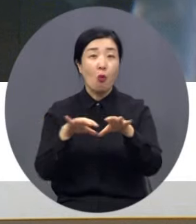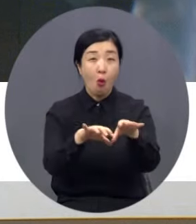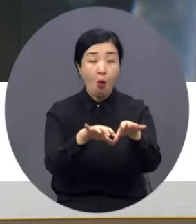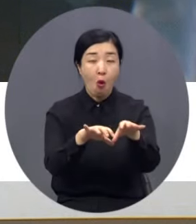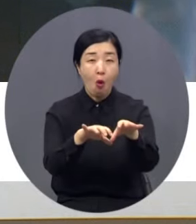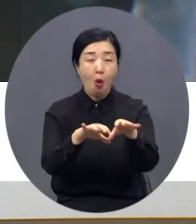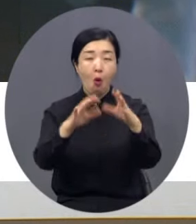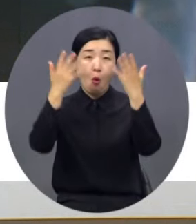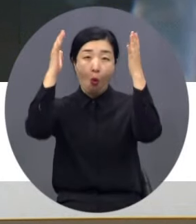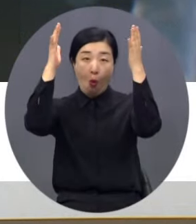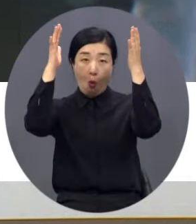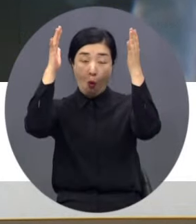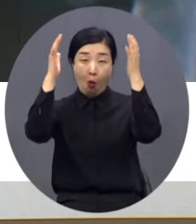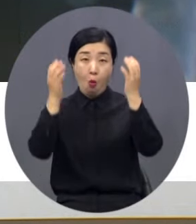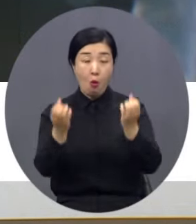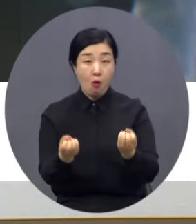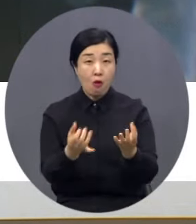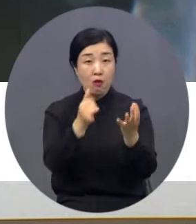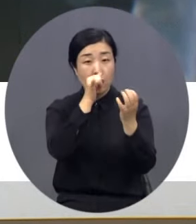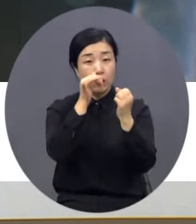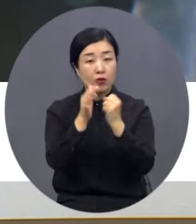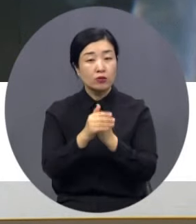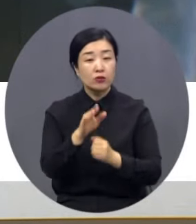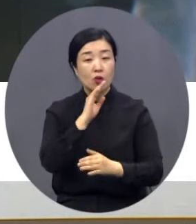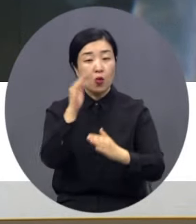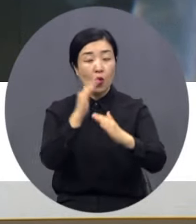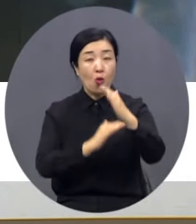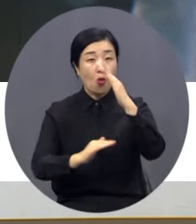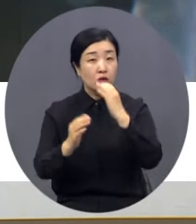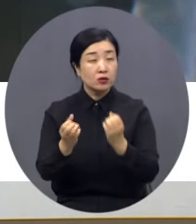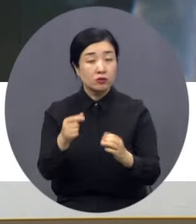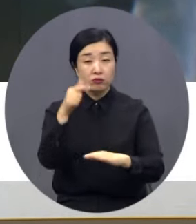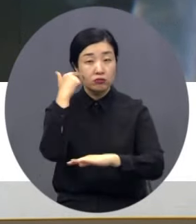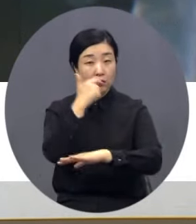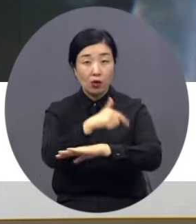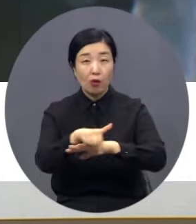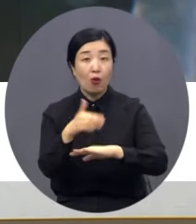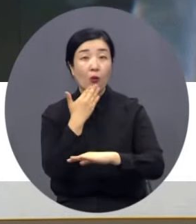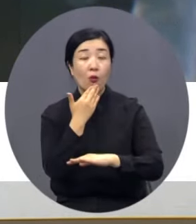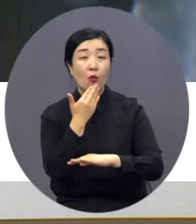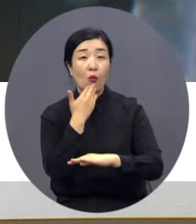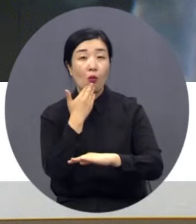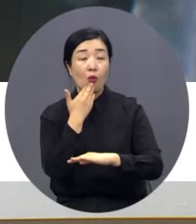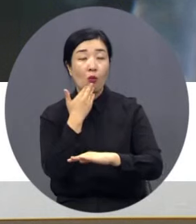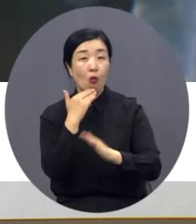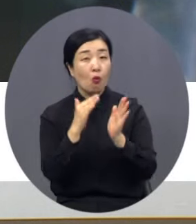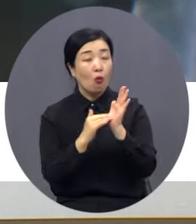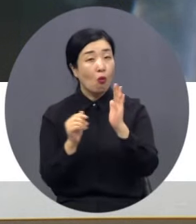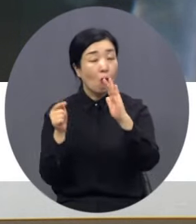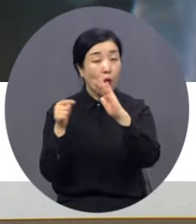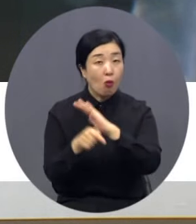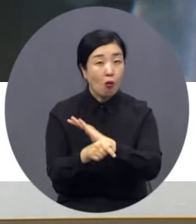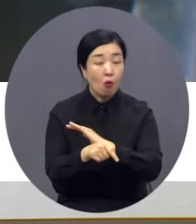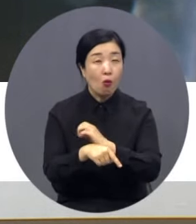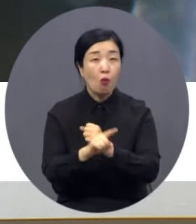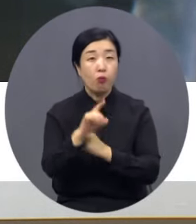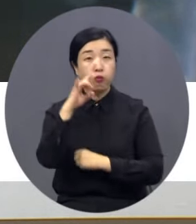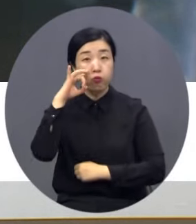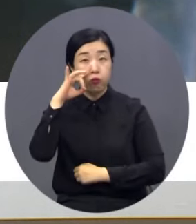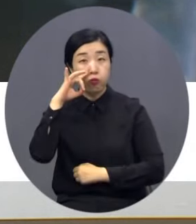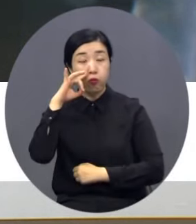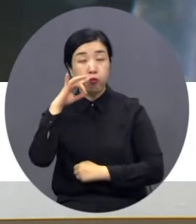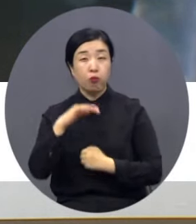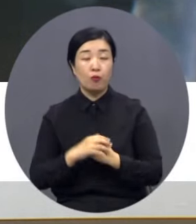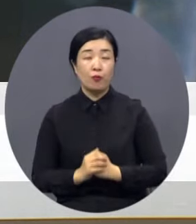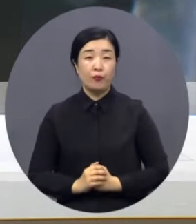행사까지 열었는데이 도지사의 공식일정에 없는 비공식 방문을 두고 궁금증이 일고 있습니다 먼저